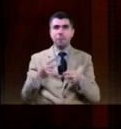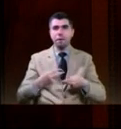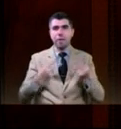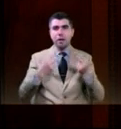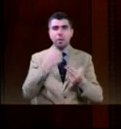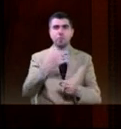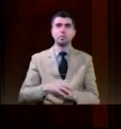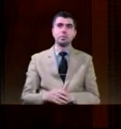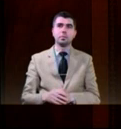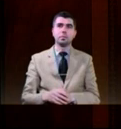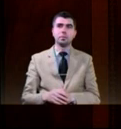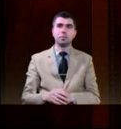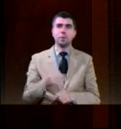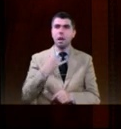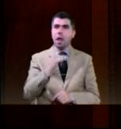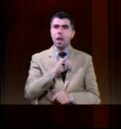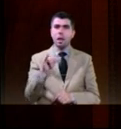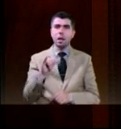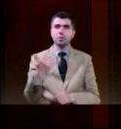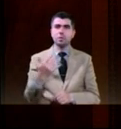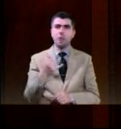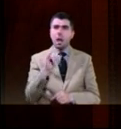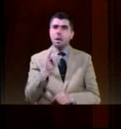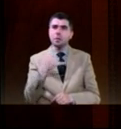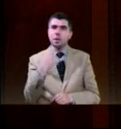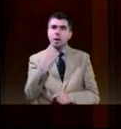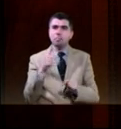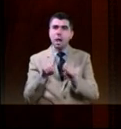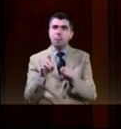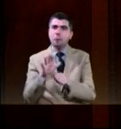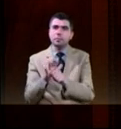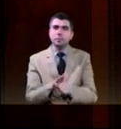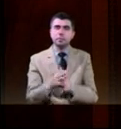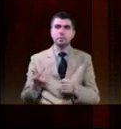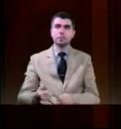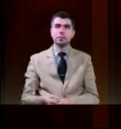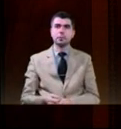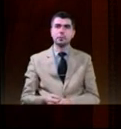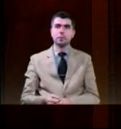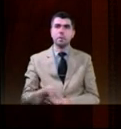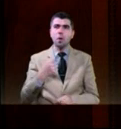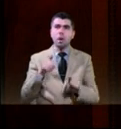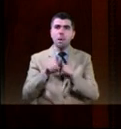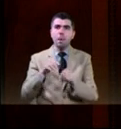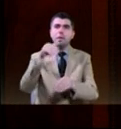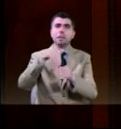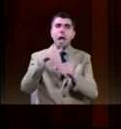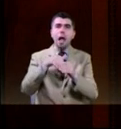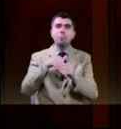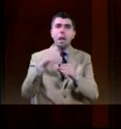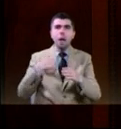علاش غنحقر على المواطنين؟ اش داروا لي انا المواطنين؟ علاش كل اللي صوت عليا باش وليت رئيس حكومة؟